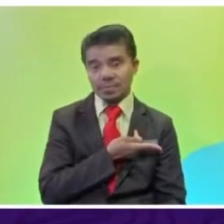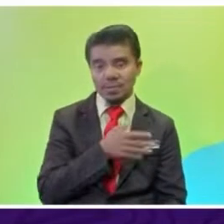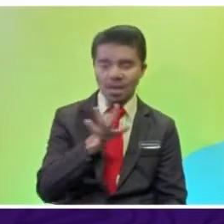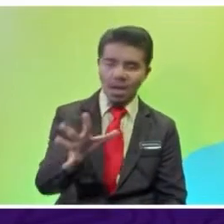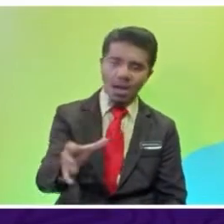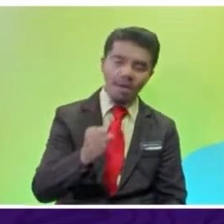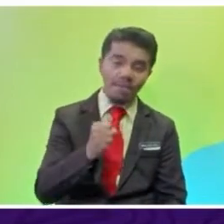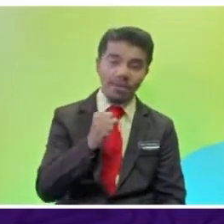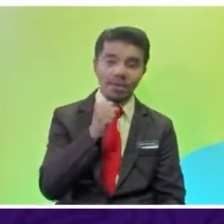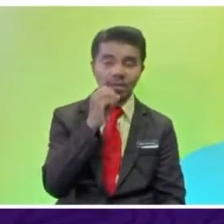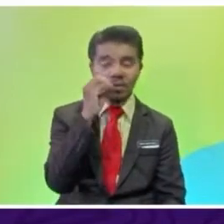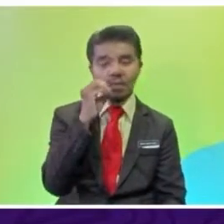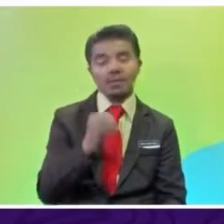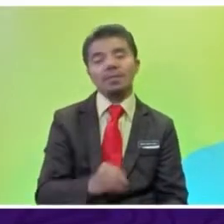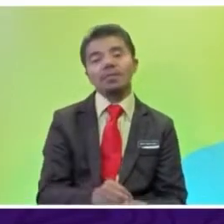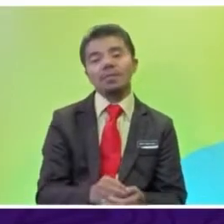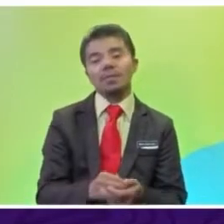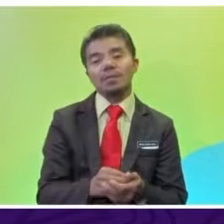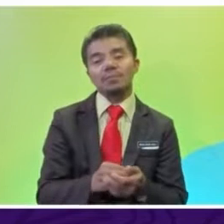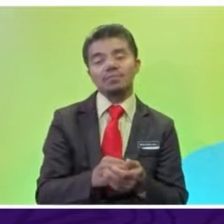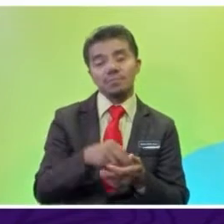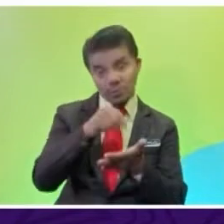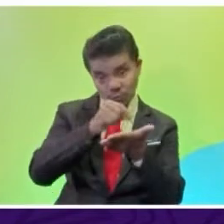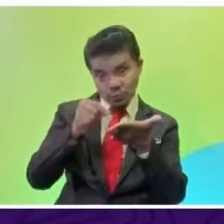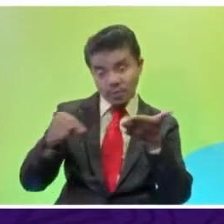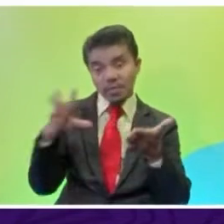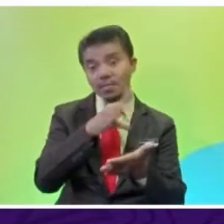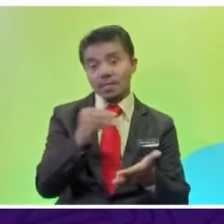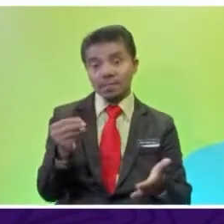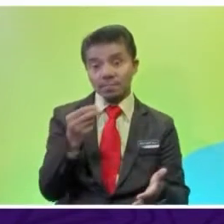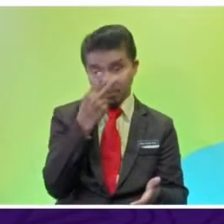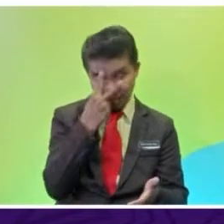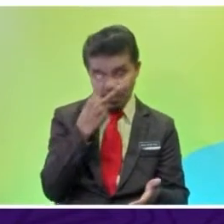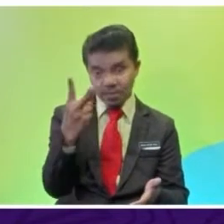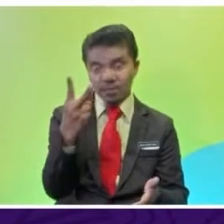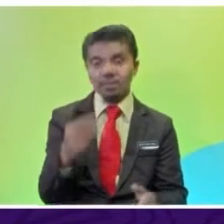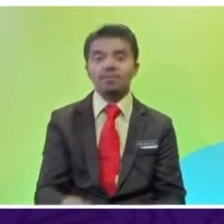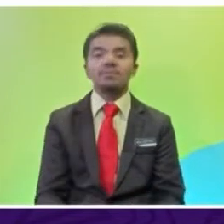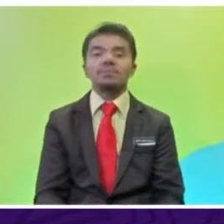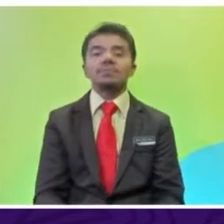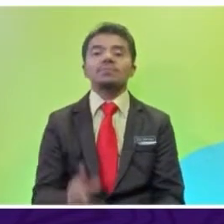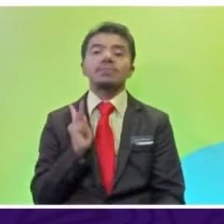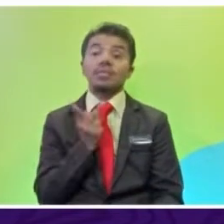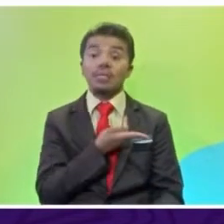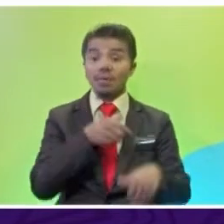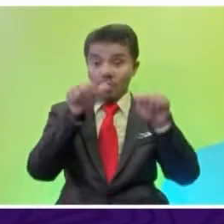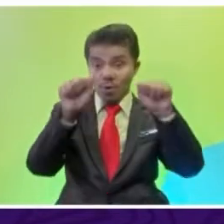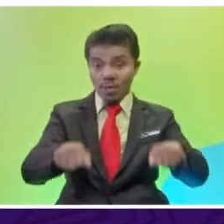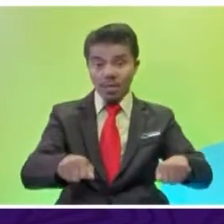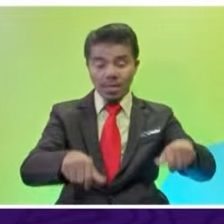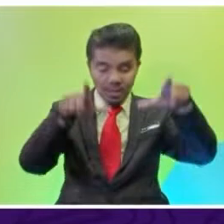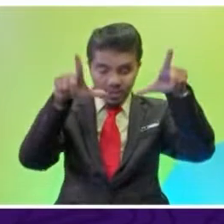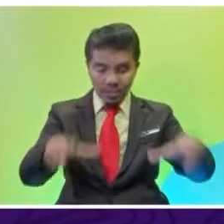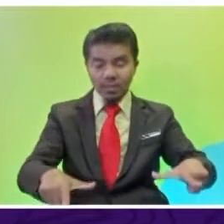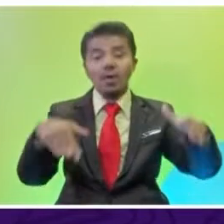dan juga pemerhatian hasil kerja ini kita beli paparkan di dalam kelas Oke dan salah satu bilik Papa ke dalam kelas boleh